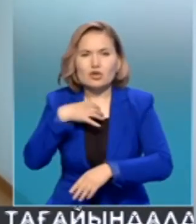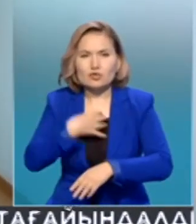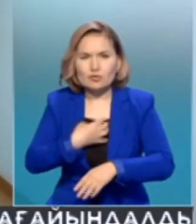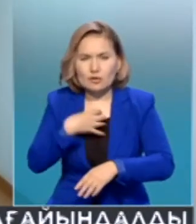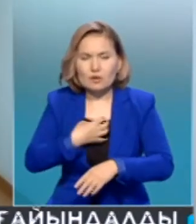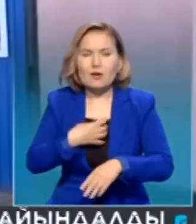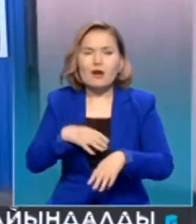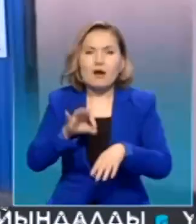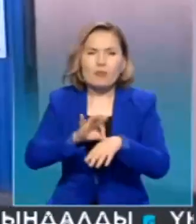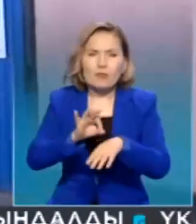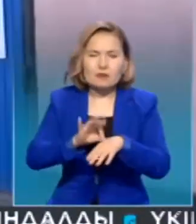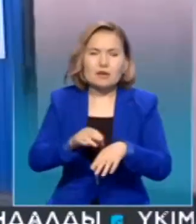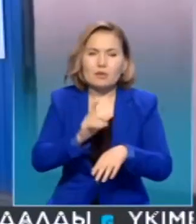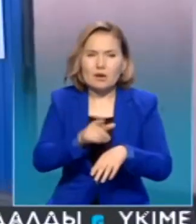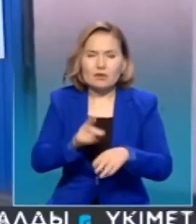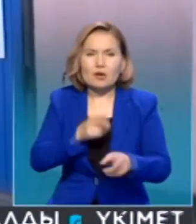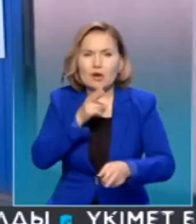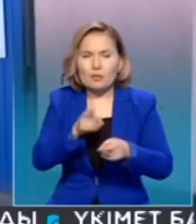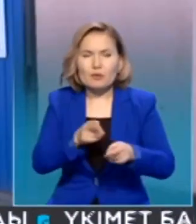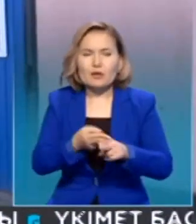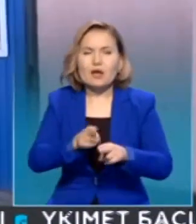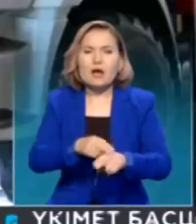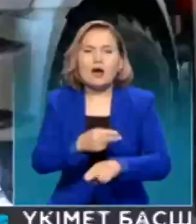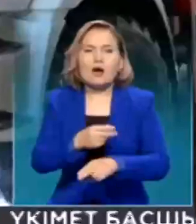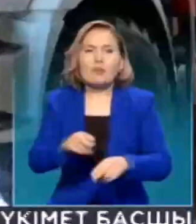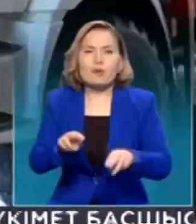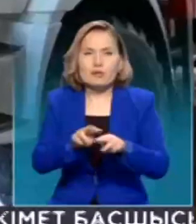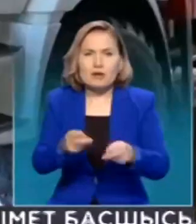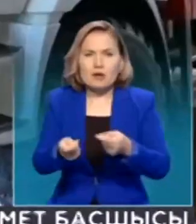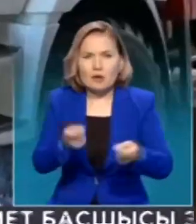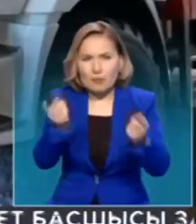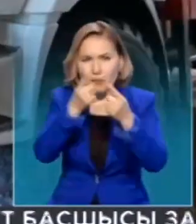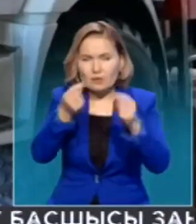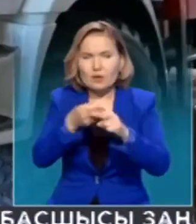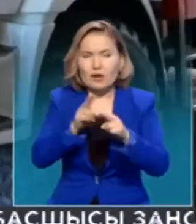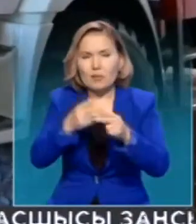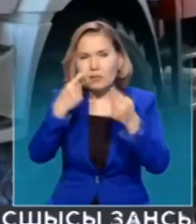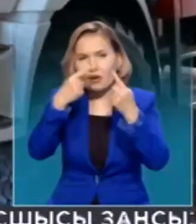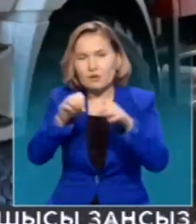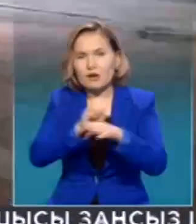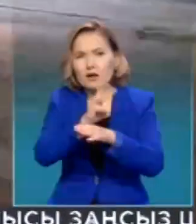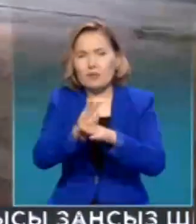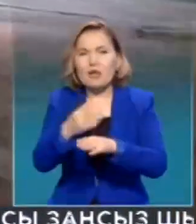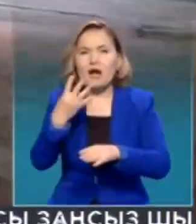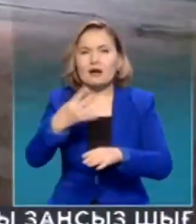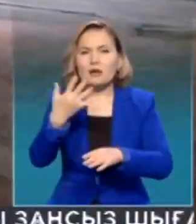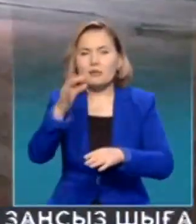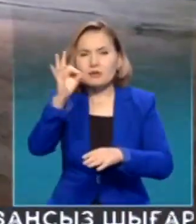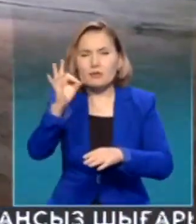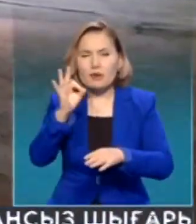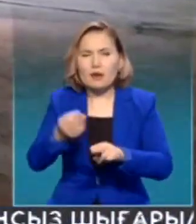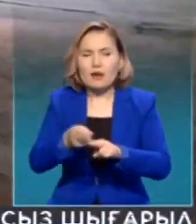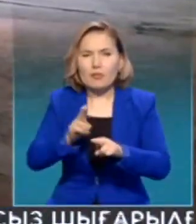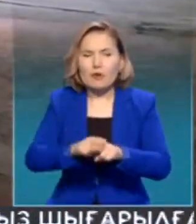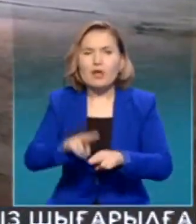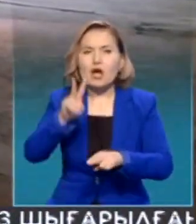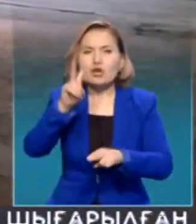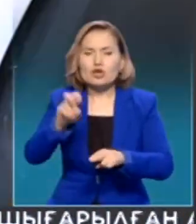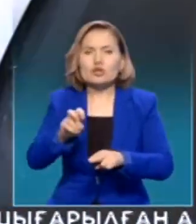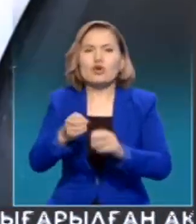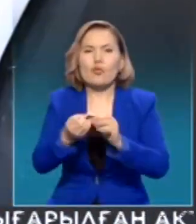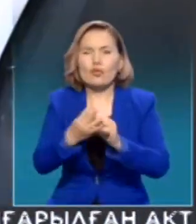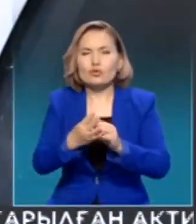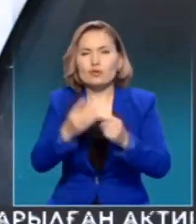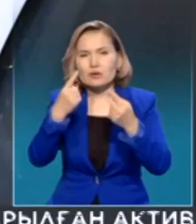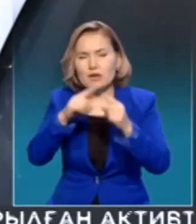қысып, сонымен. Төтенше жағдайлар департаментінің техника мен жарақтандырылуы небәрі 45% құрайды. Әлі 214